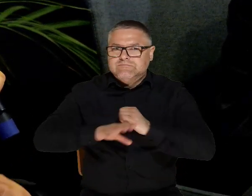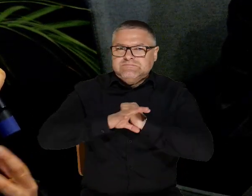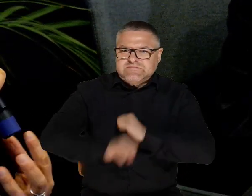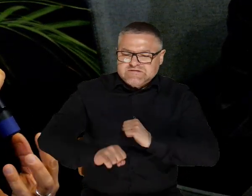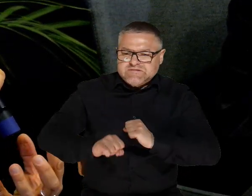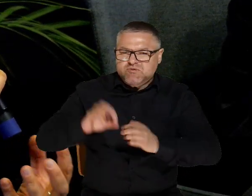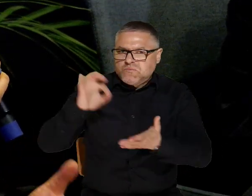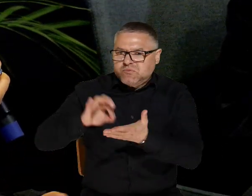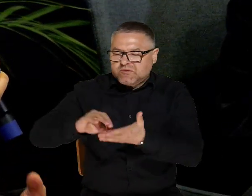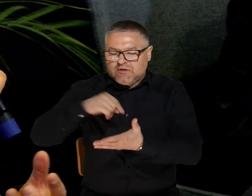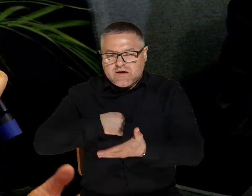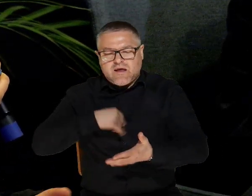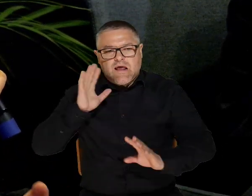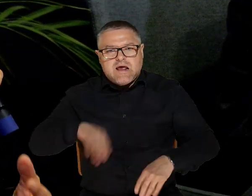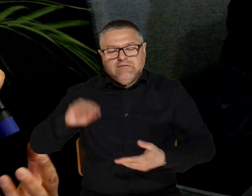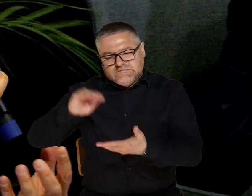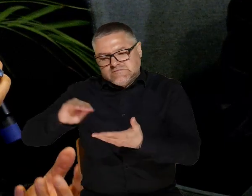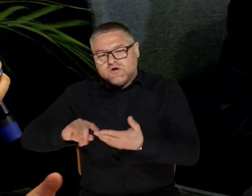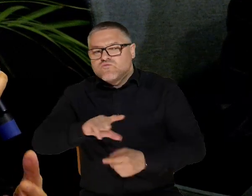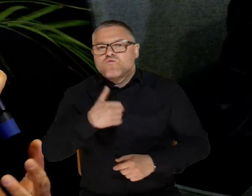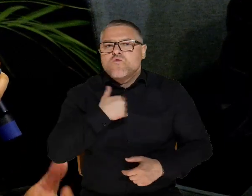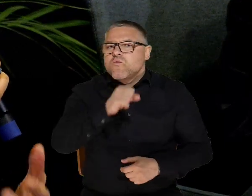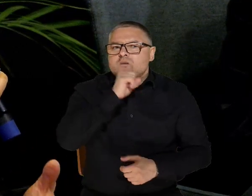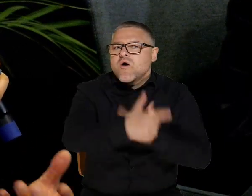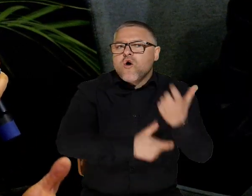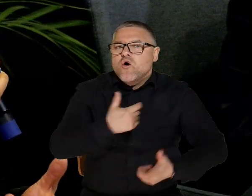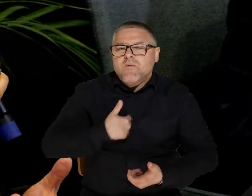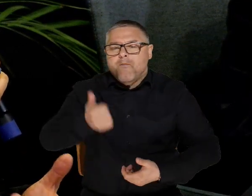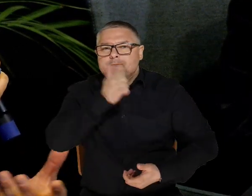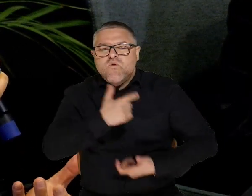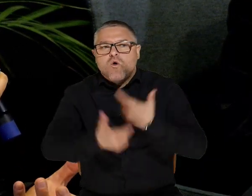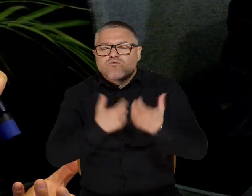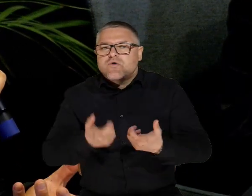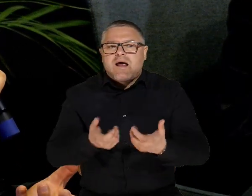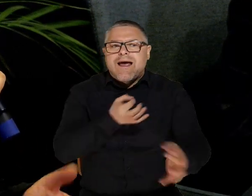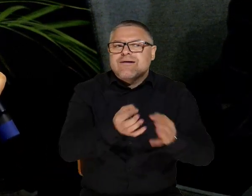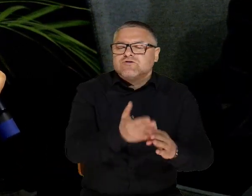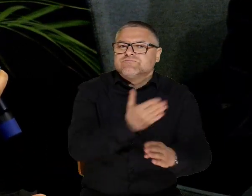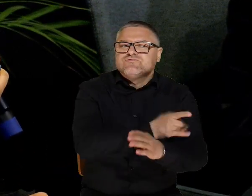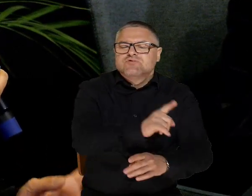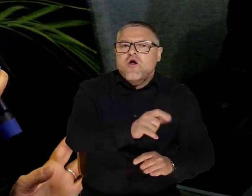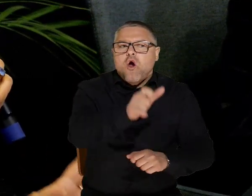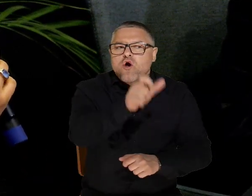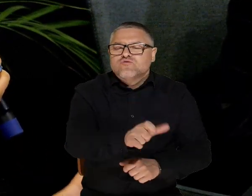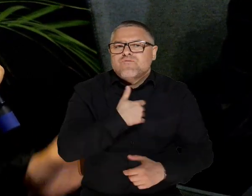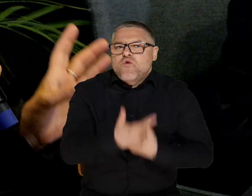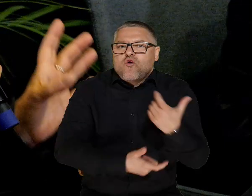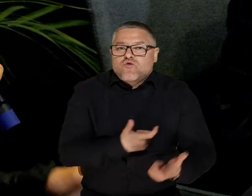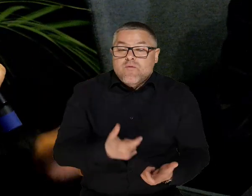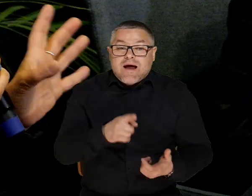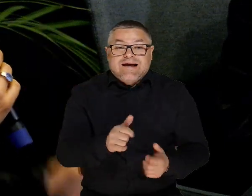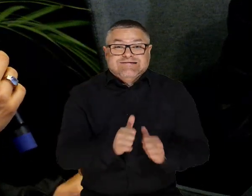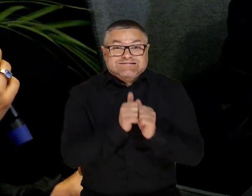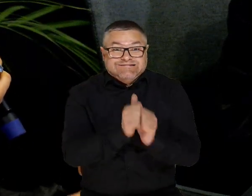zaczęłam spisywać losy mojej babci, tak próbować za wszelką cenę jakby zrekonstruować jej postać. I te zdania